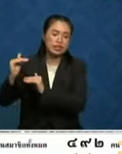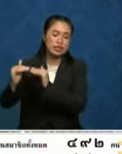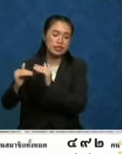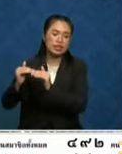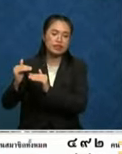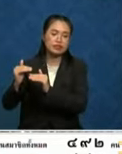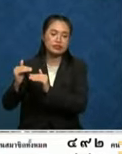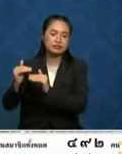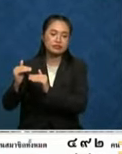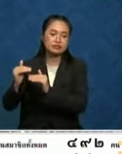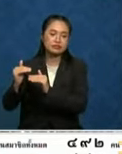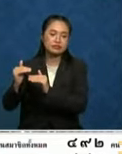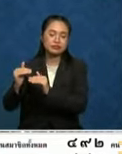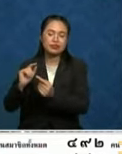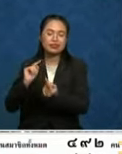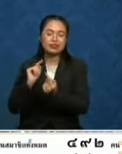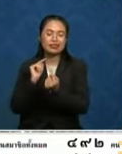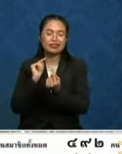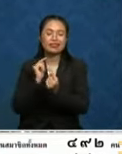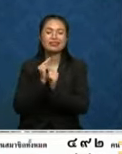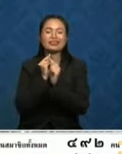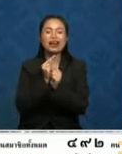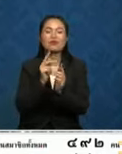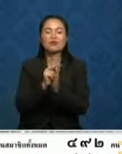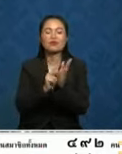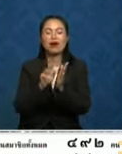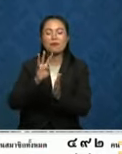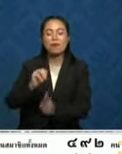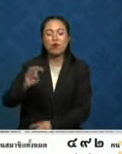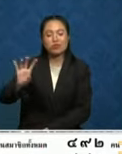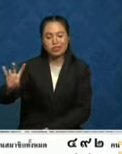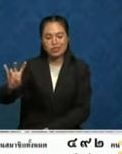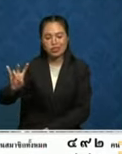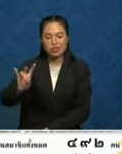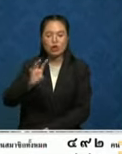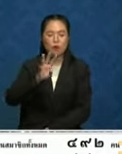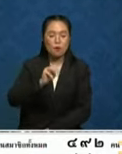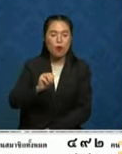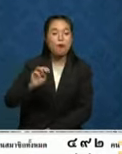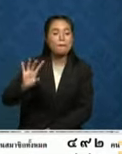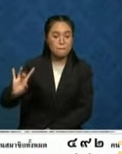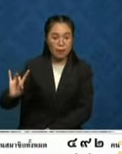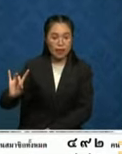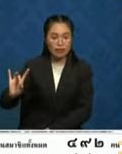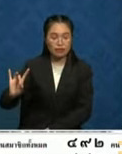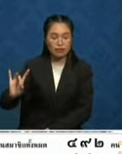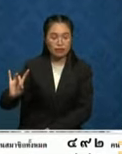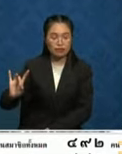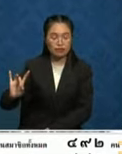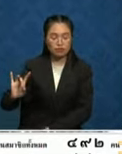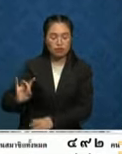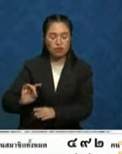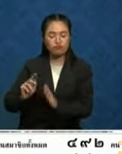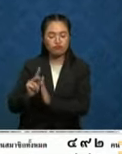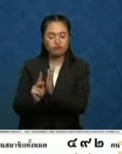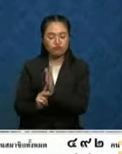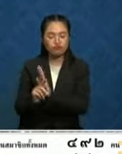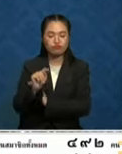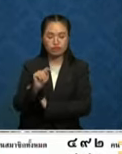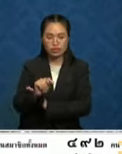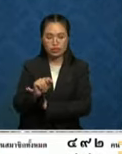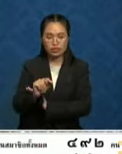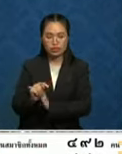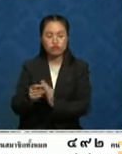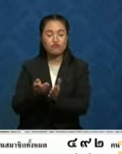ที่ในมาตรา 7และก็มาตรา 8ที่พูดถึงนี้นะคะในฉบับนี้โดยเฉพาะด้าน